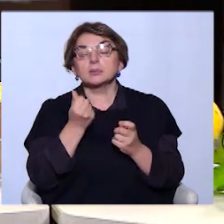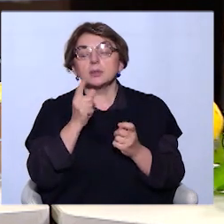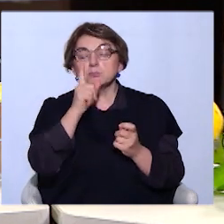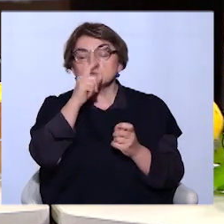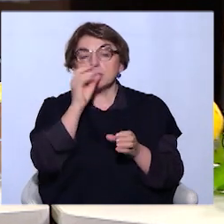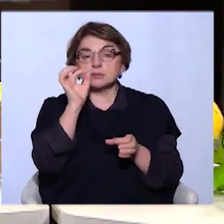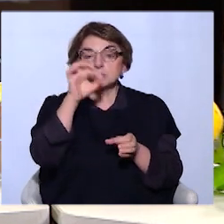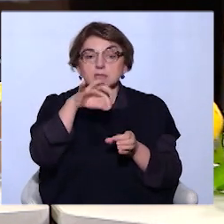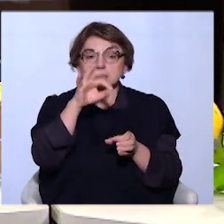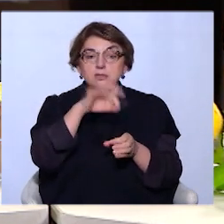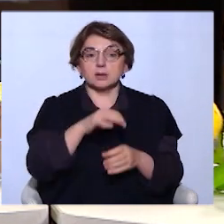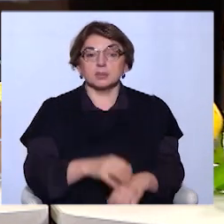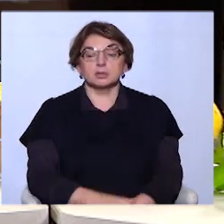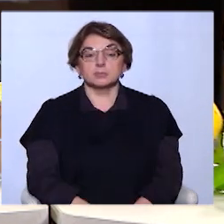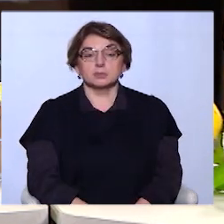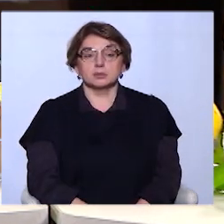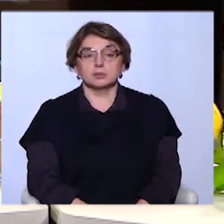მჟავას დამატებითაც.